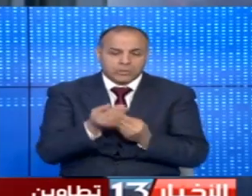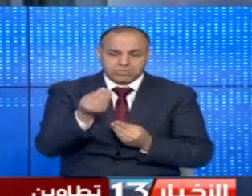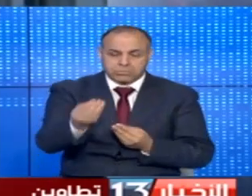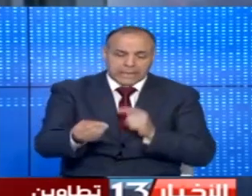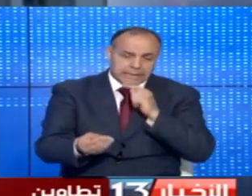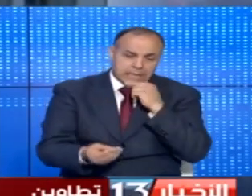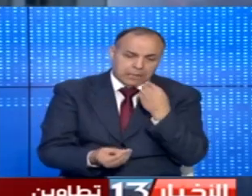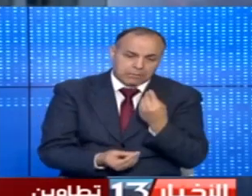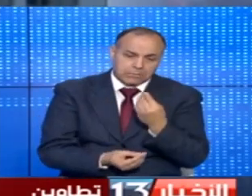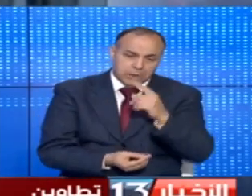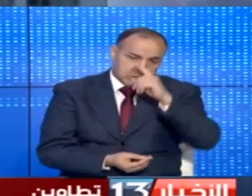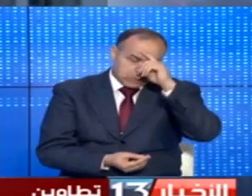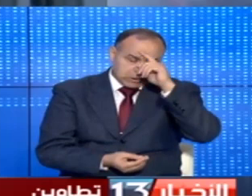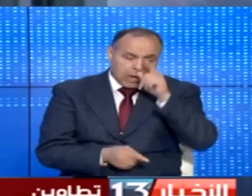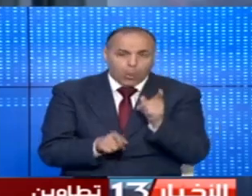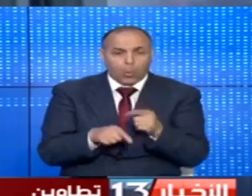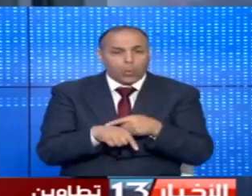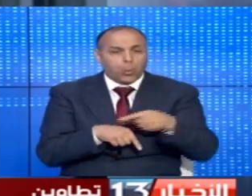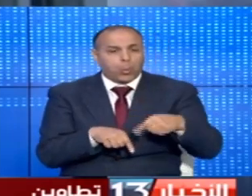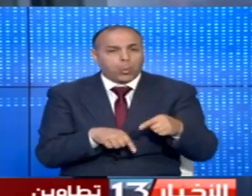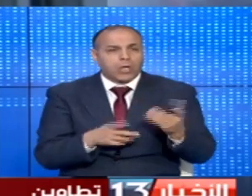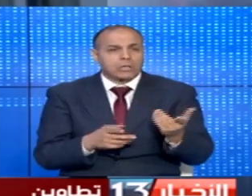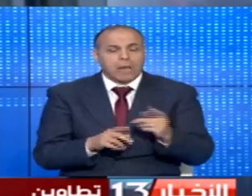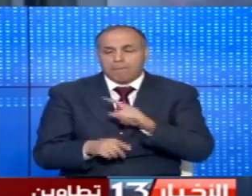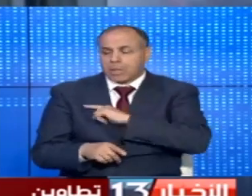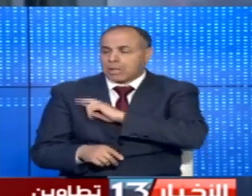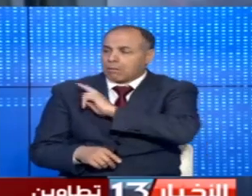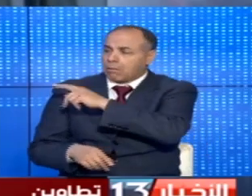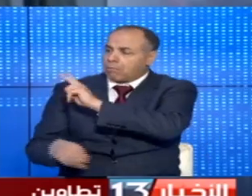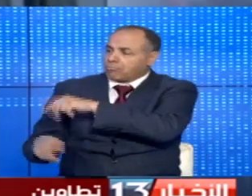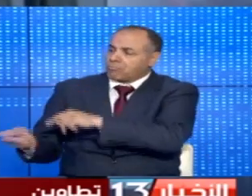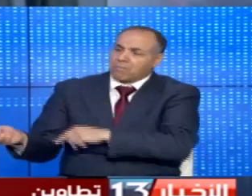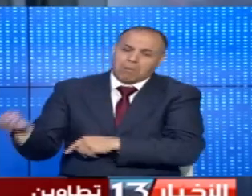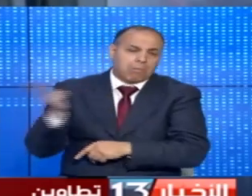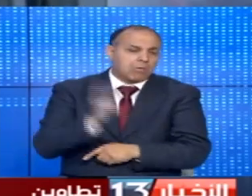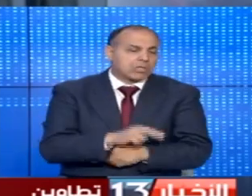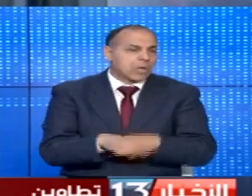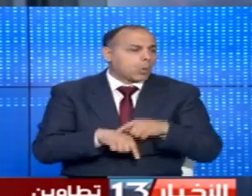وان شاء الله المدنيين والطبيب